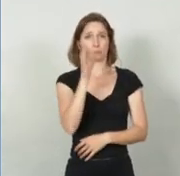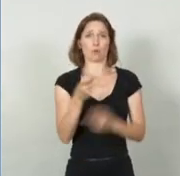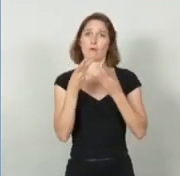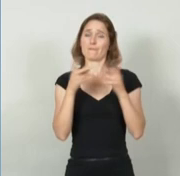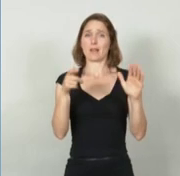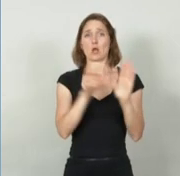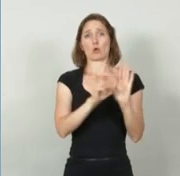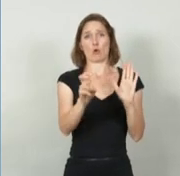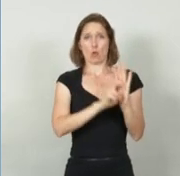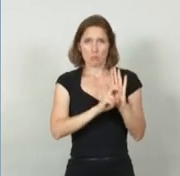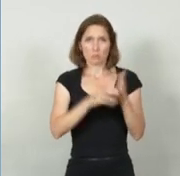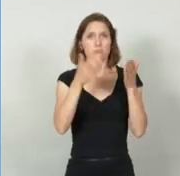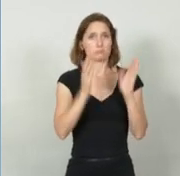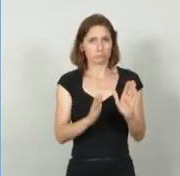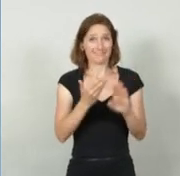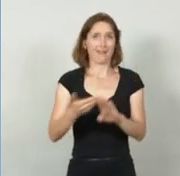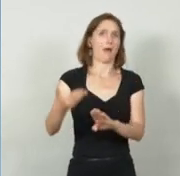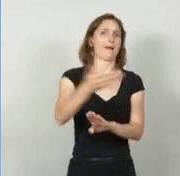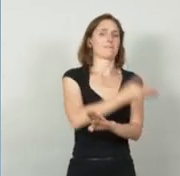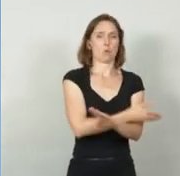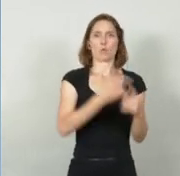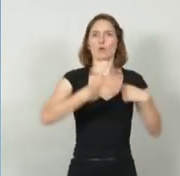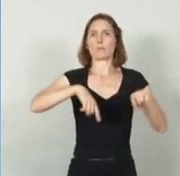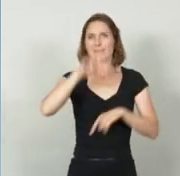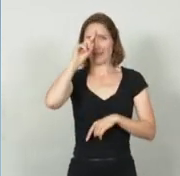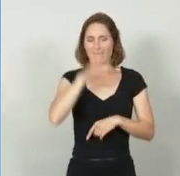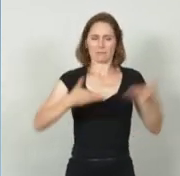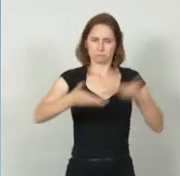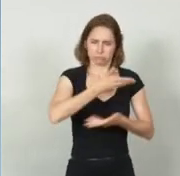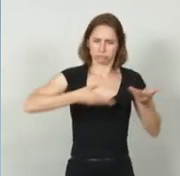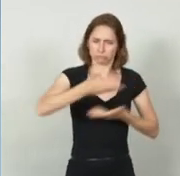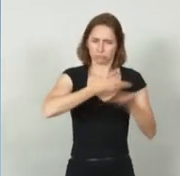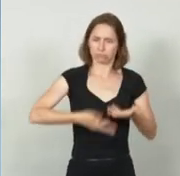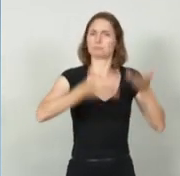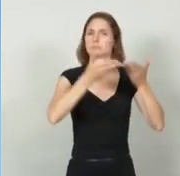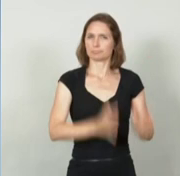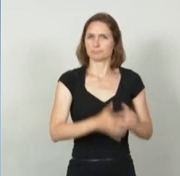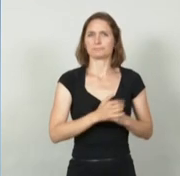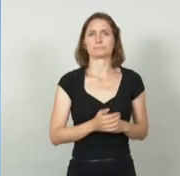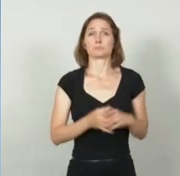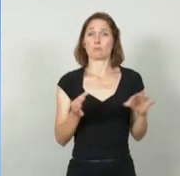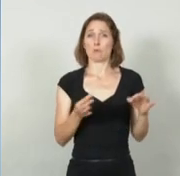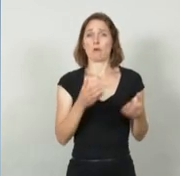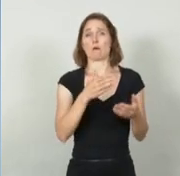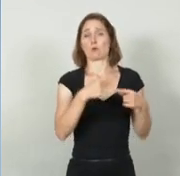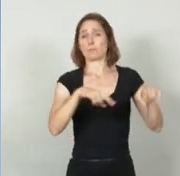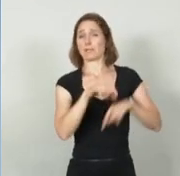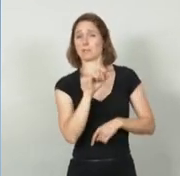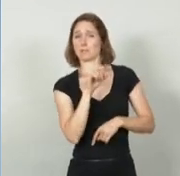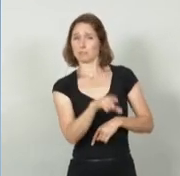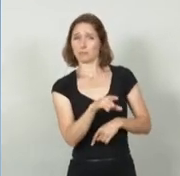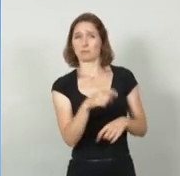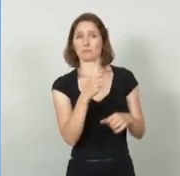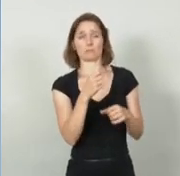qui ont au préalable été étudiées par ce comité d'avis la les modalités de travail de ce comité d'avis ces